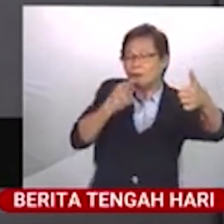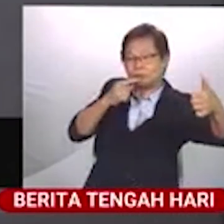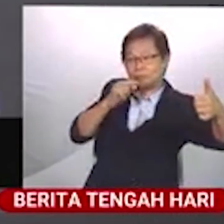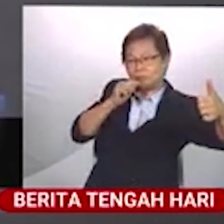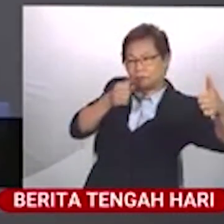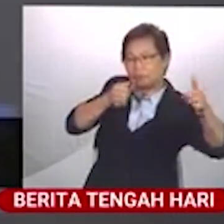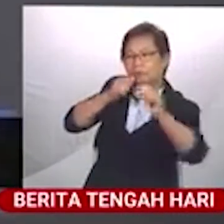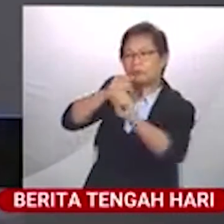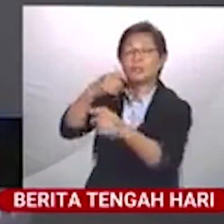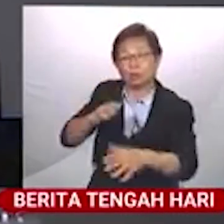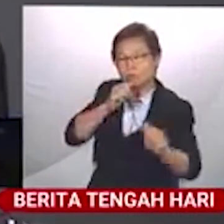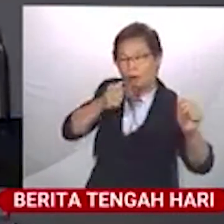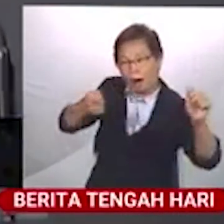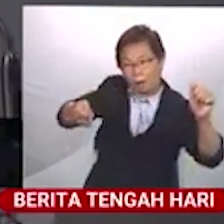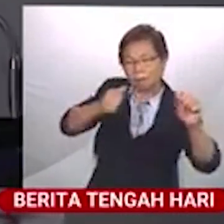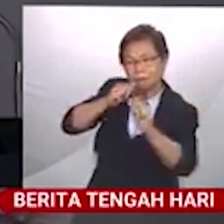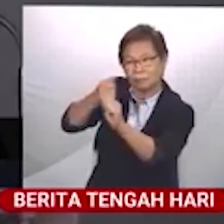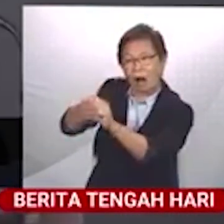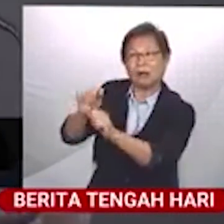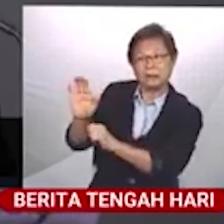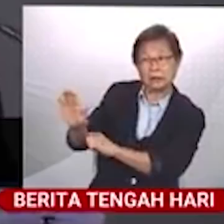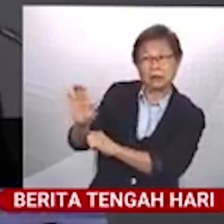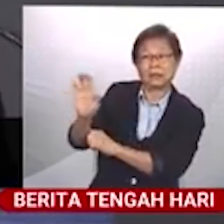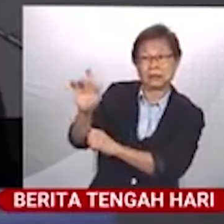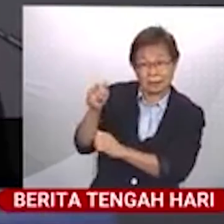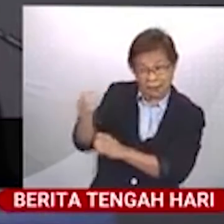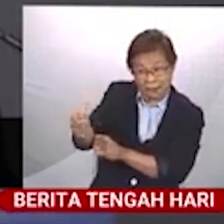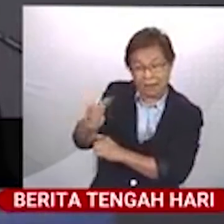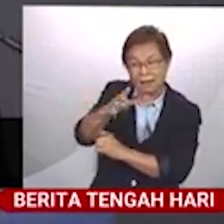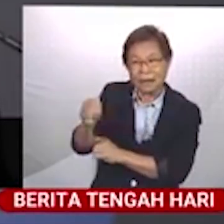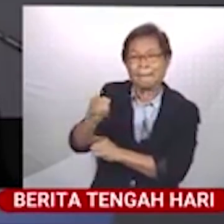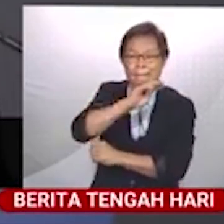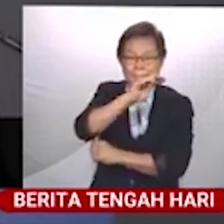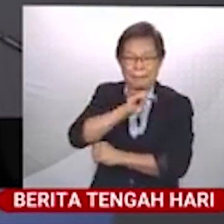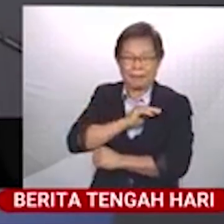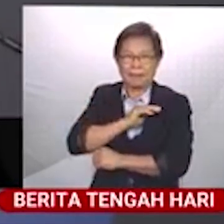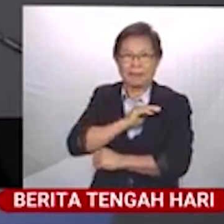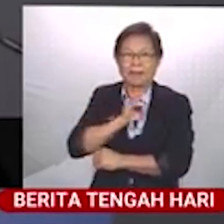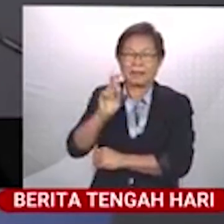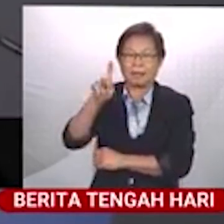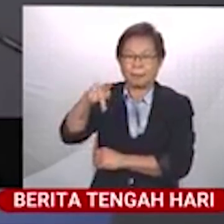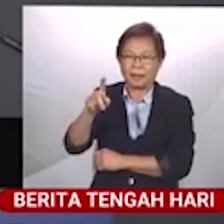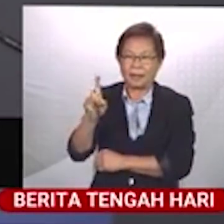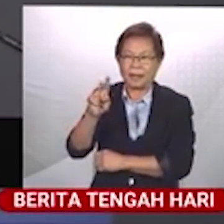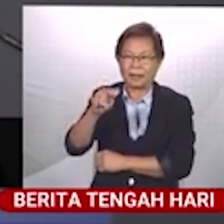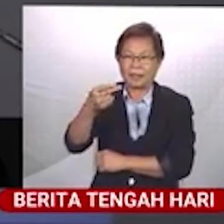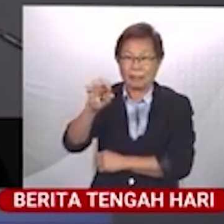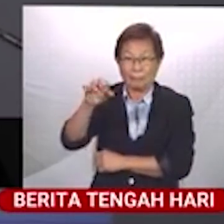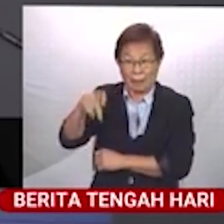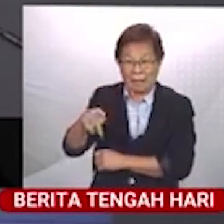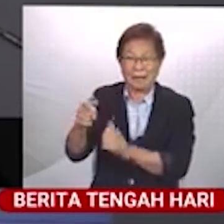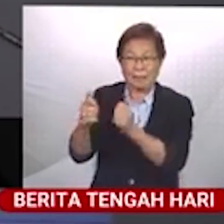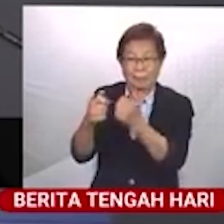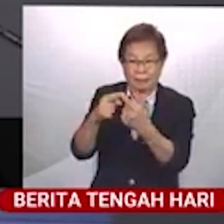supaya pihak beliau dengan pihak Menteri di Kementerian Perdagangan Dalam Negeri